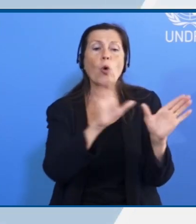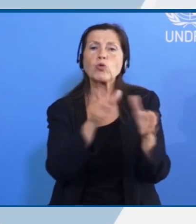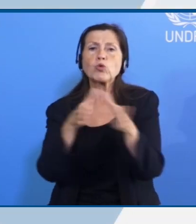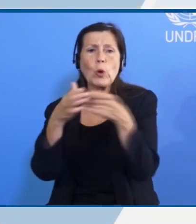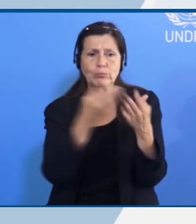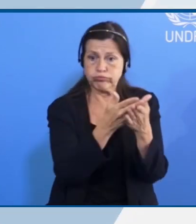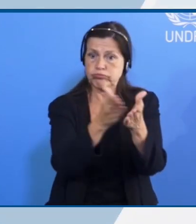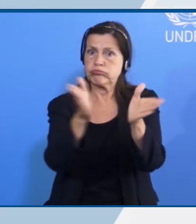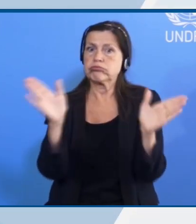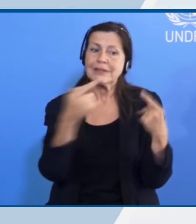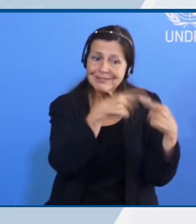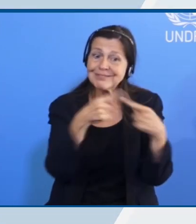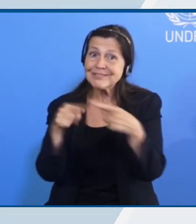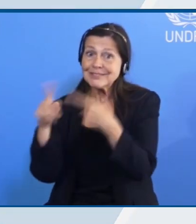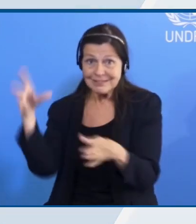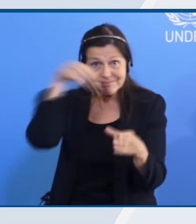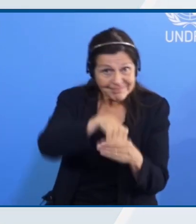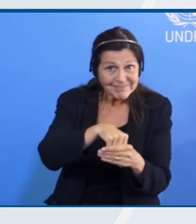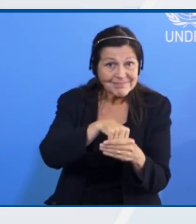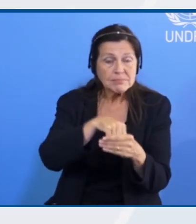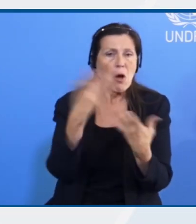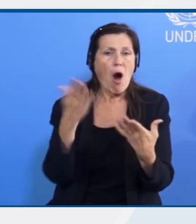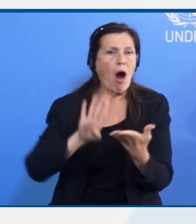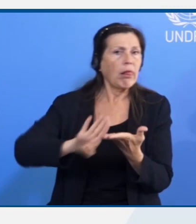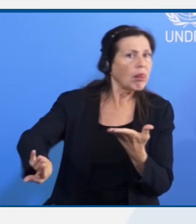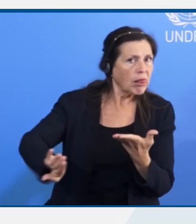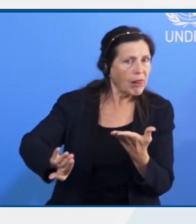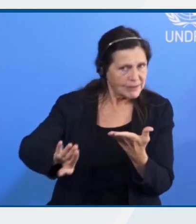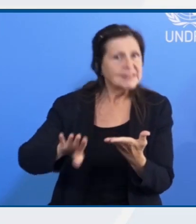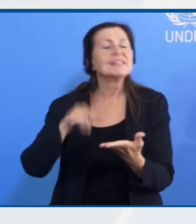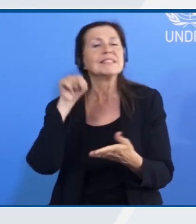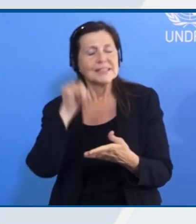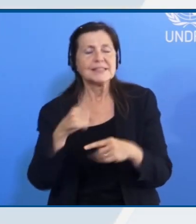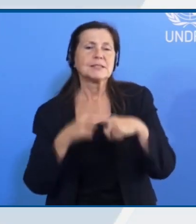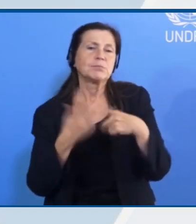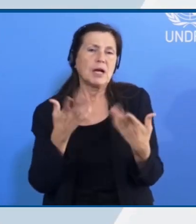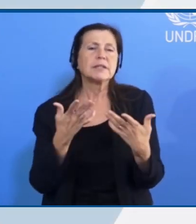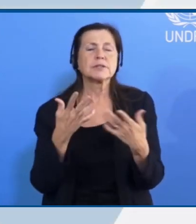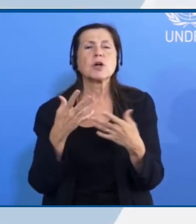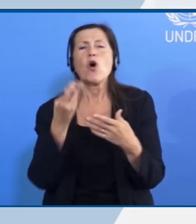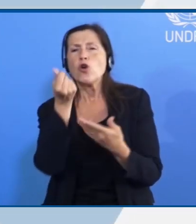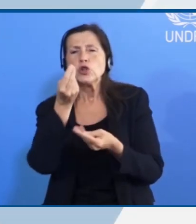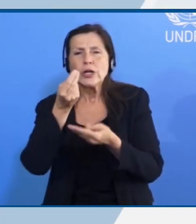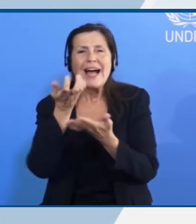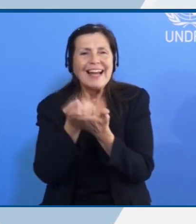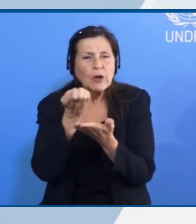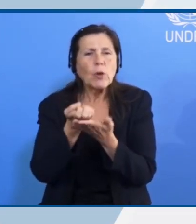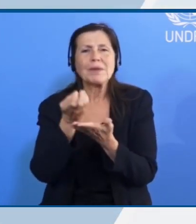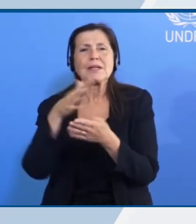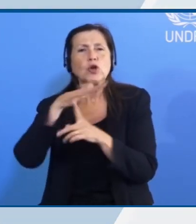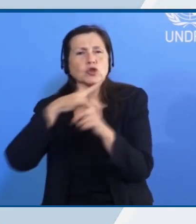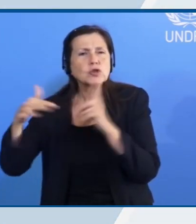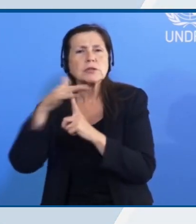settori socio-economici e sostiene benefit locali come lavoro, occupazione, investimenti. Porta altri benefici per